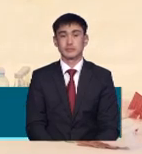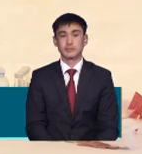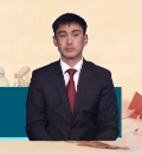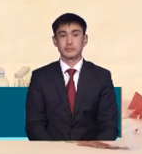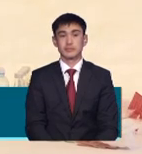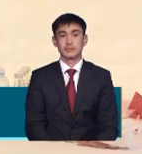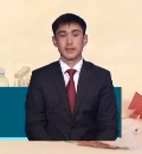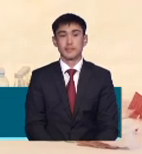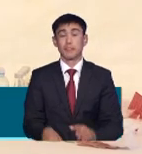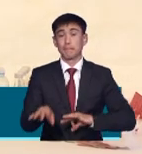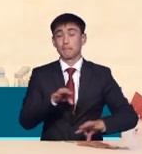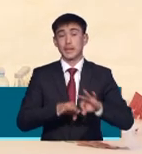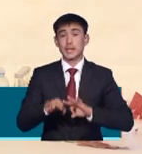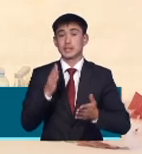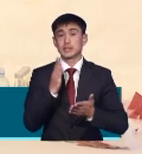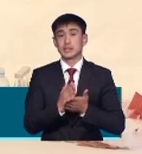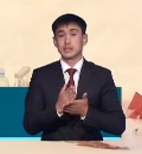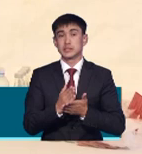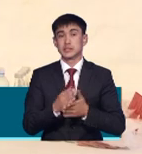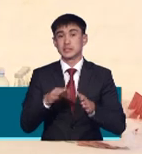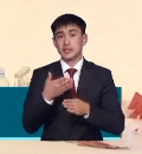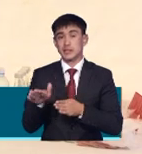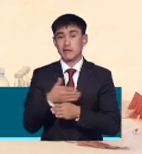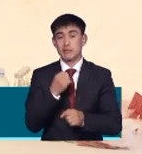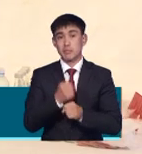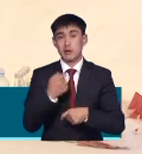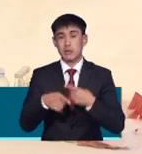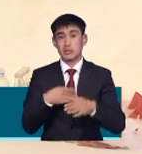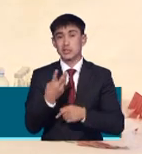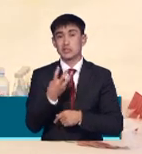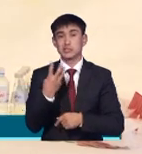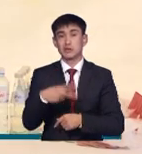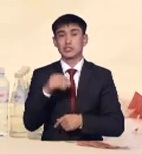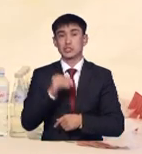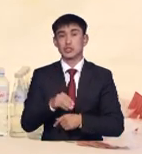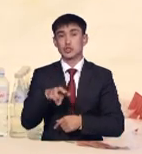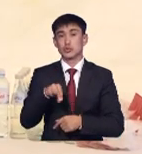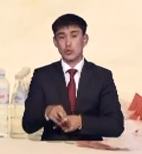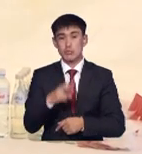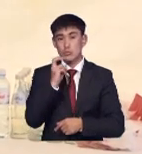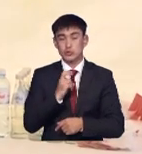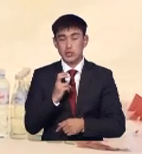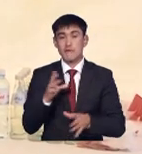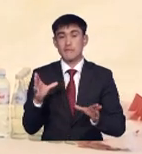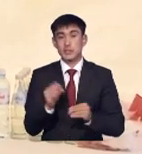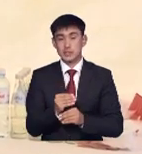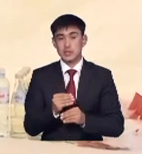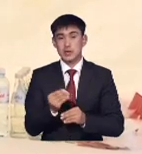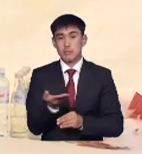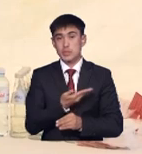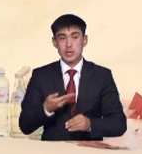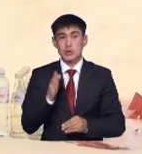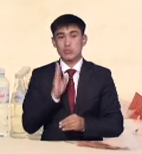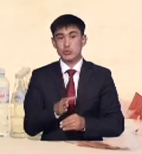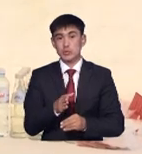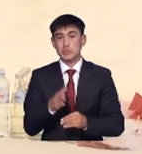мест проектом предусмотрено сортировать и перерабатывать 320.000 тонн отходов вместе с тем мы не только